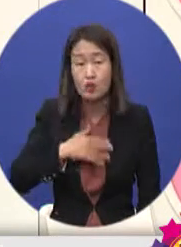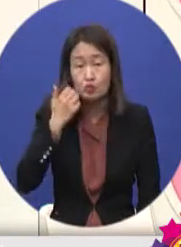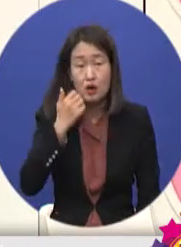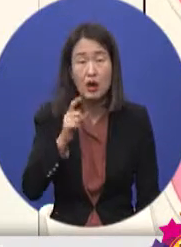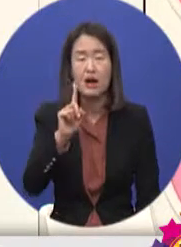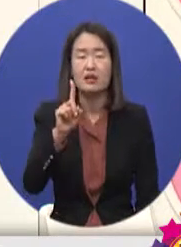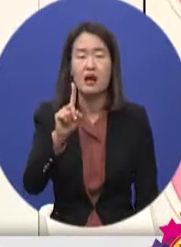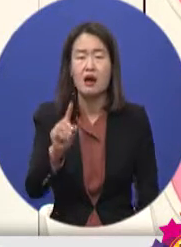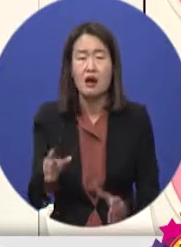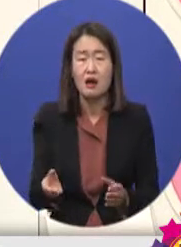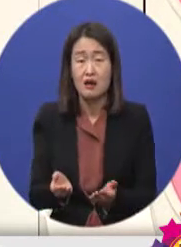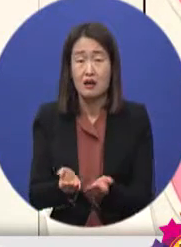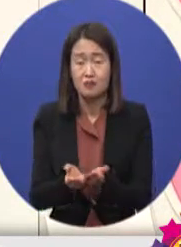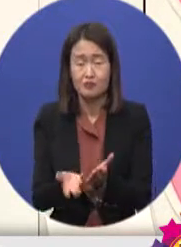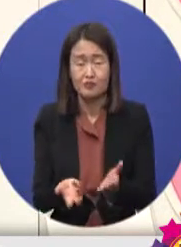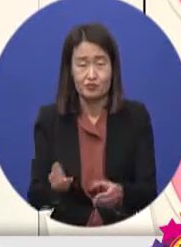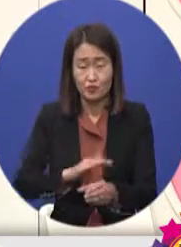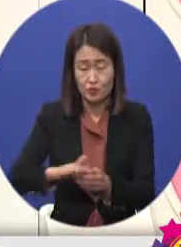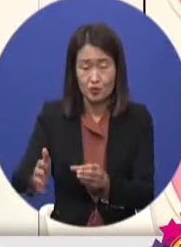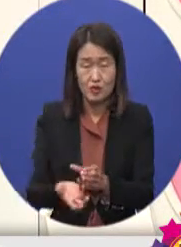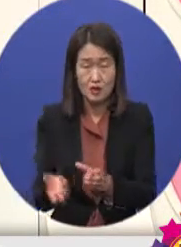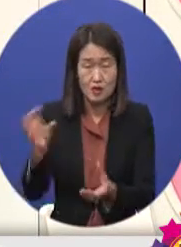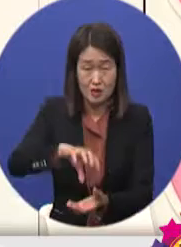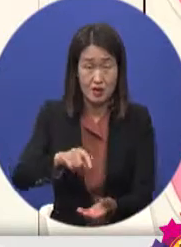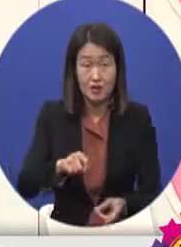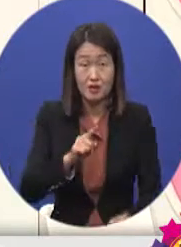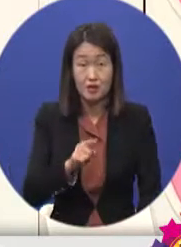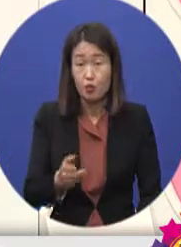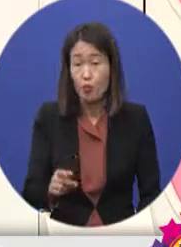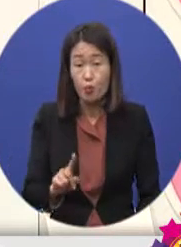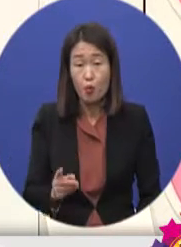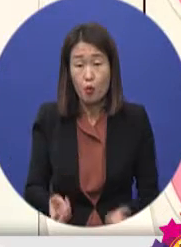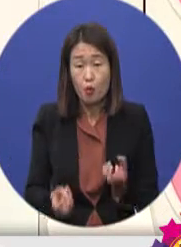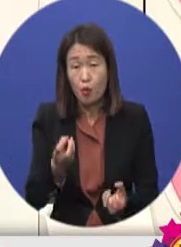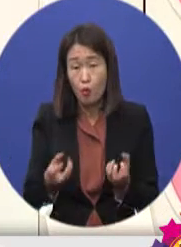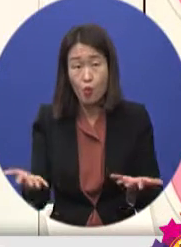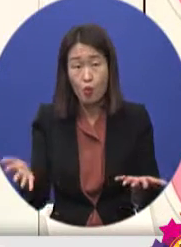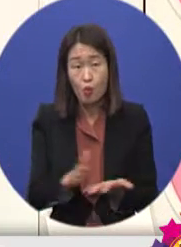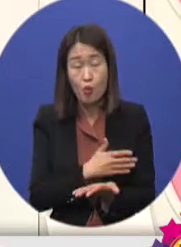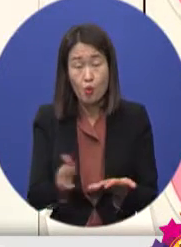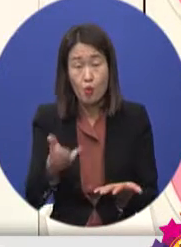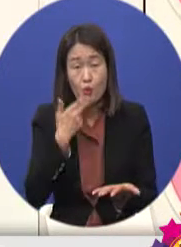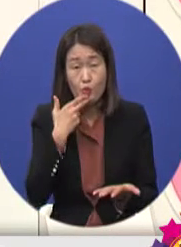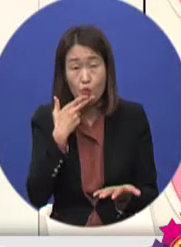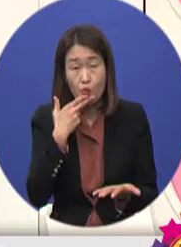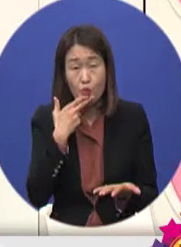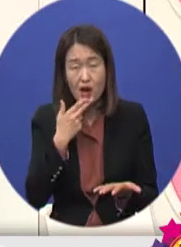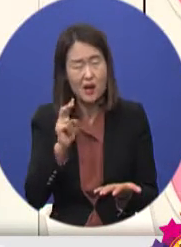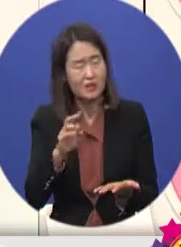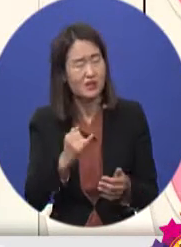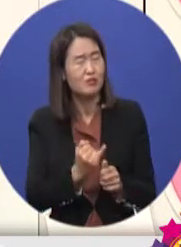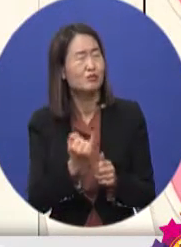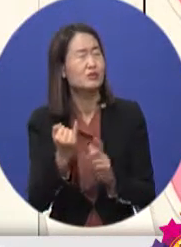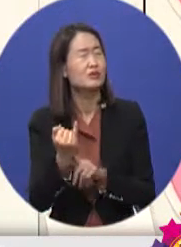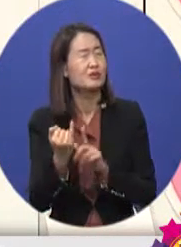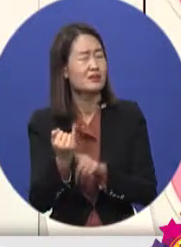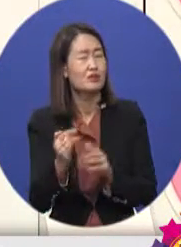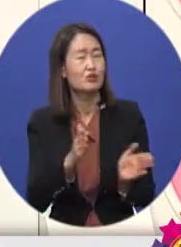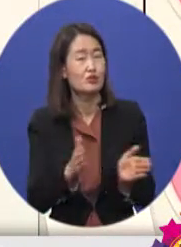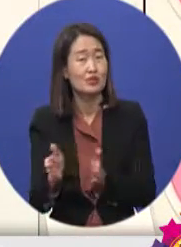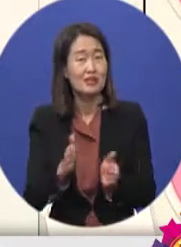예. 그래갖고 아침에 담궈놓고 왔는데 동지 팥죽은 안 쓰시나요? 아, 이제 제 안 사람 오면 또 준비하겠죠. 또 같이 해야죠.